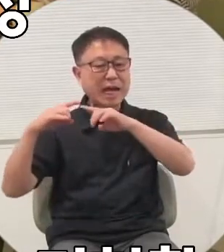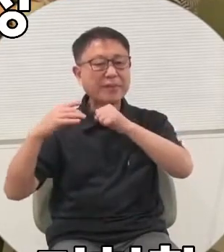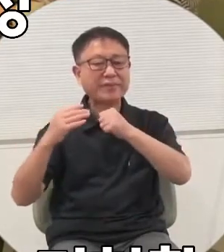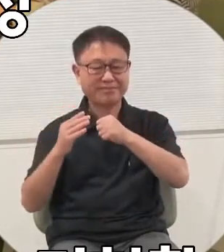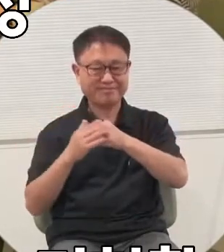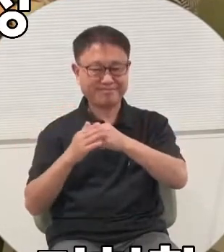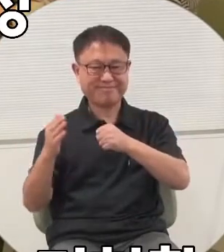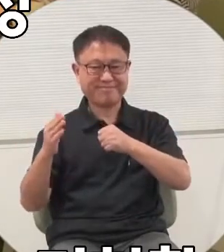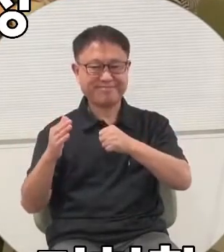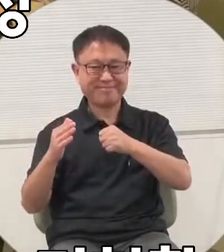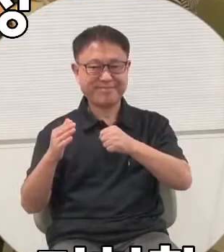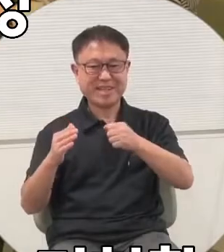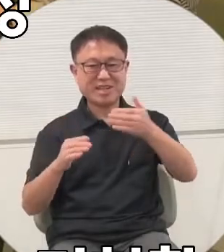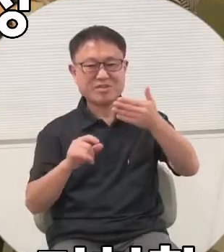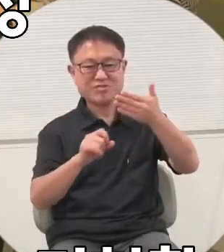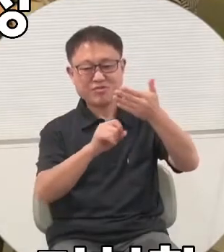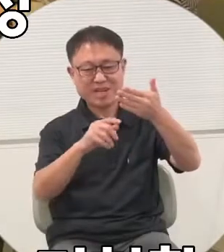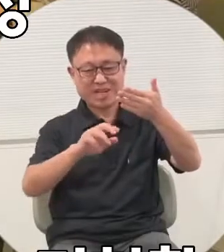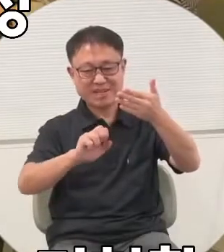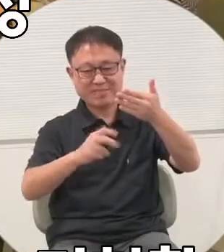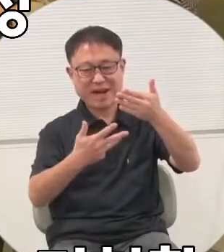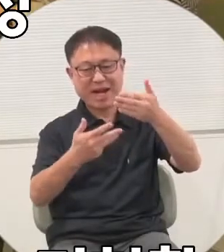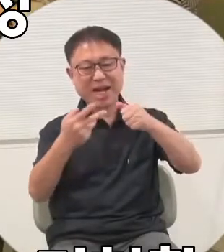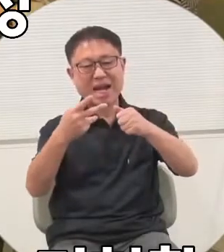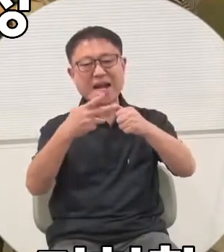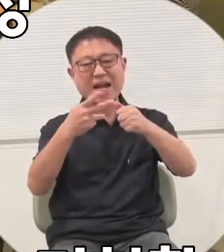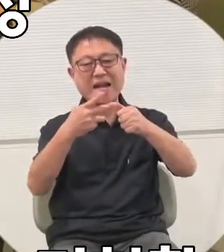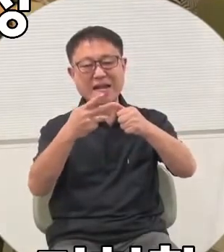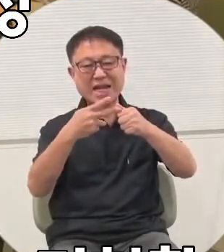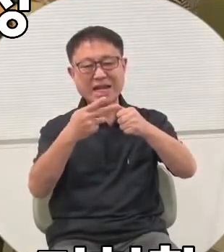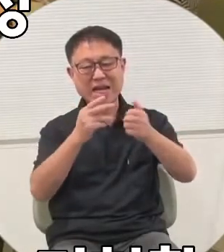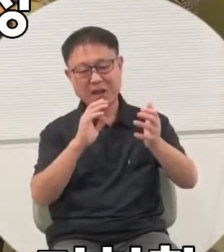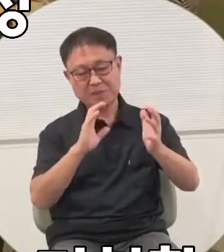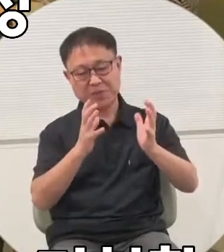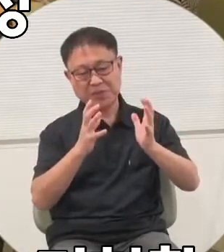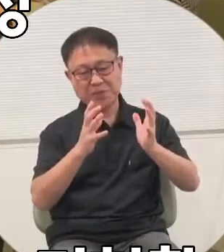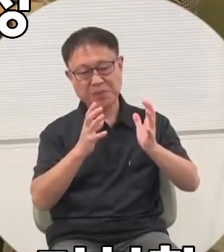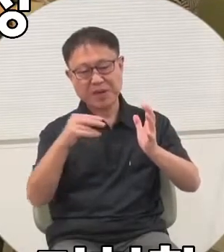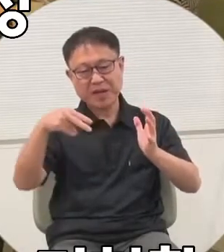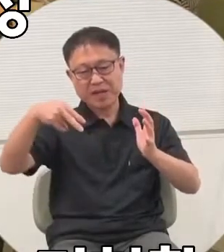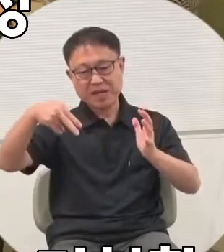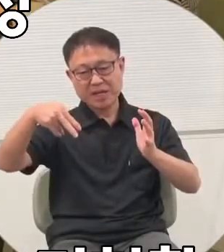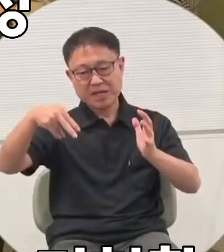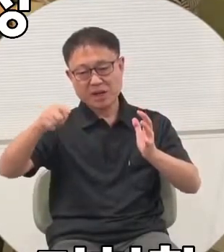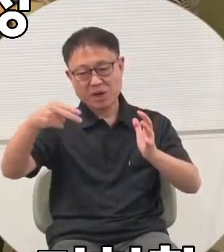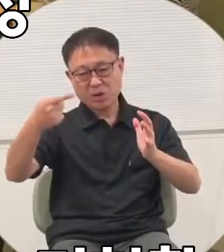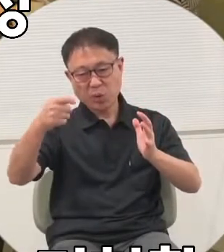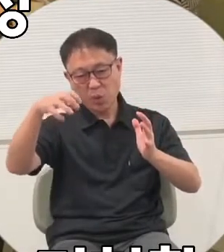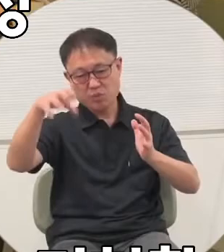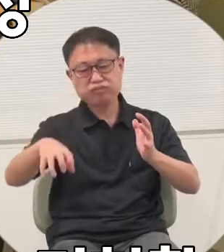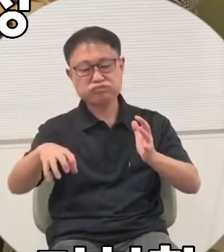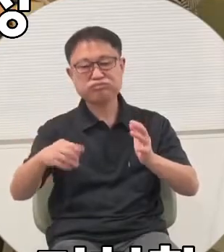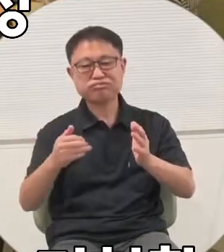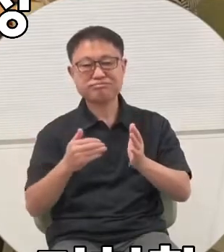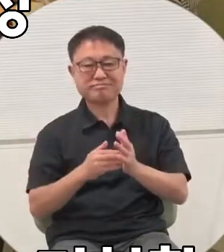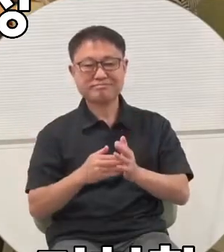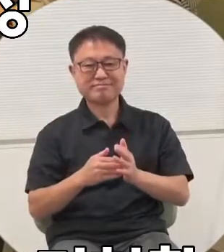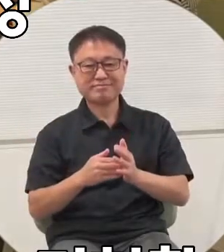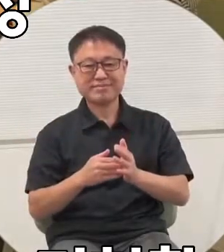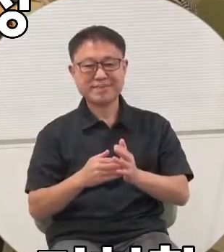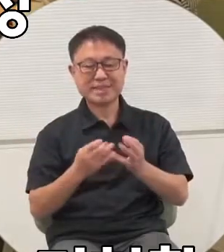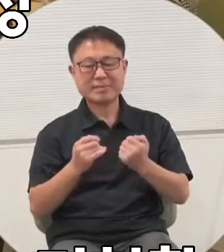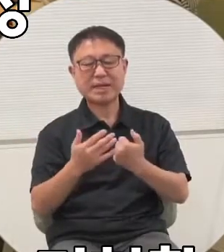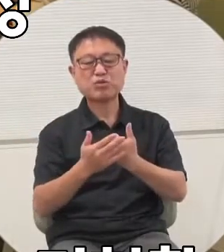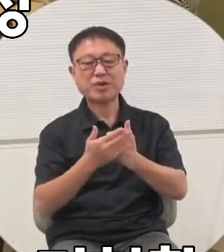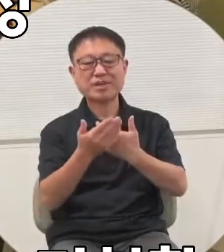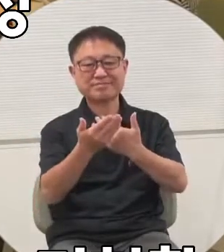덕분에 9월 28일 날 6차 마을 포럼을 성동구에서 진행했습니다. 그래서 네. 그때도 많은 도움을 좀